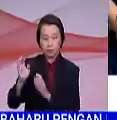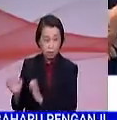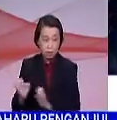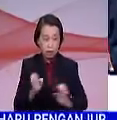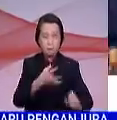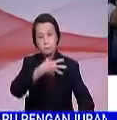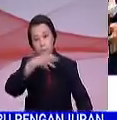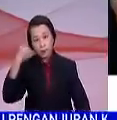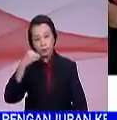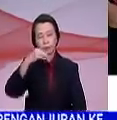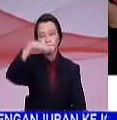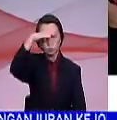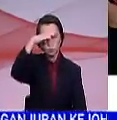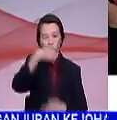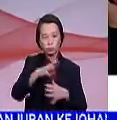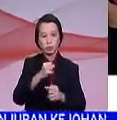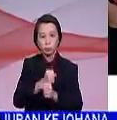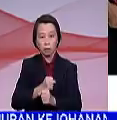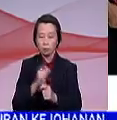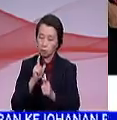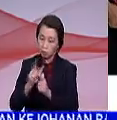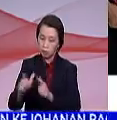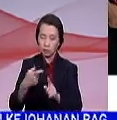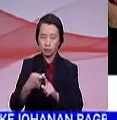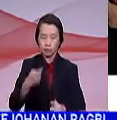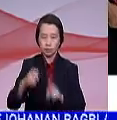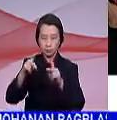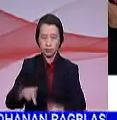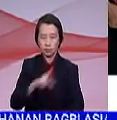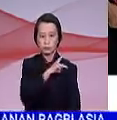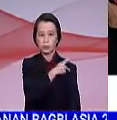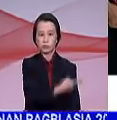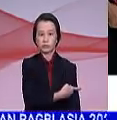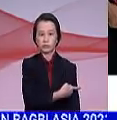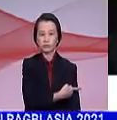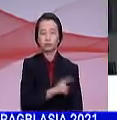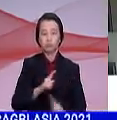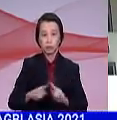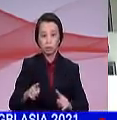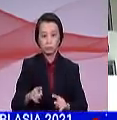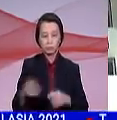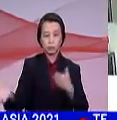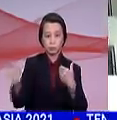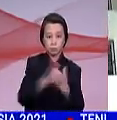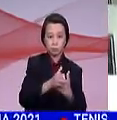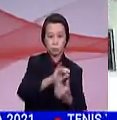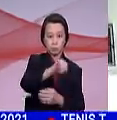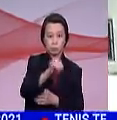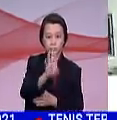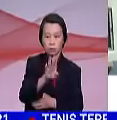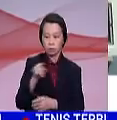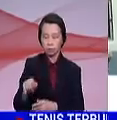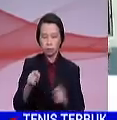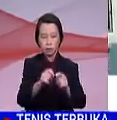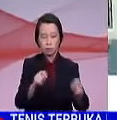pulang ke Johor Bahru selepas mendapat kebenaran pihak berkuasa. Namun setibanya di Johor Bahru, beliau